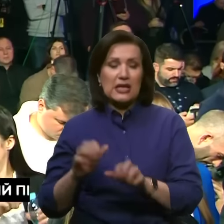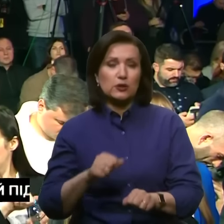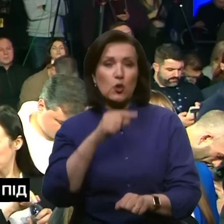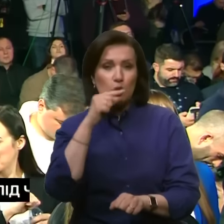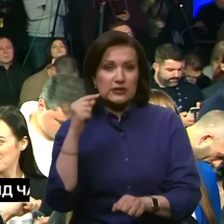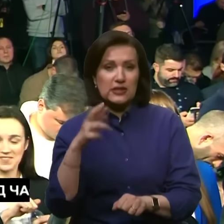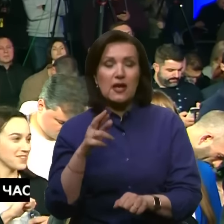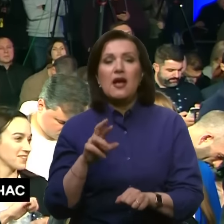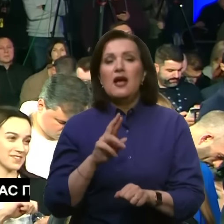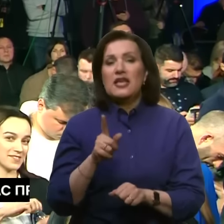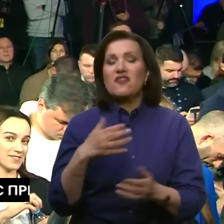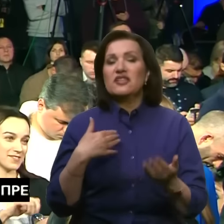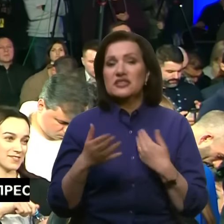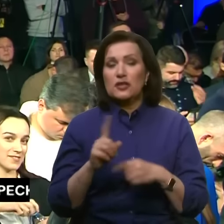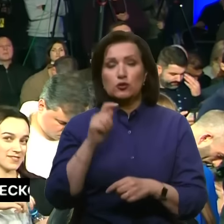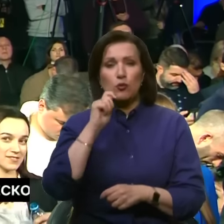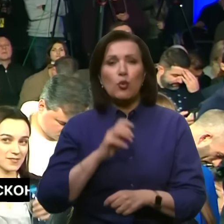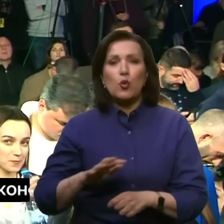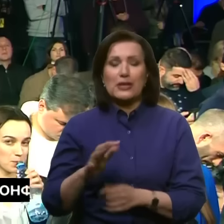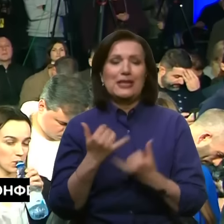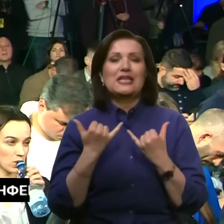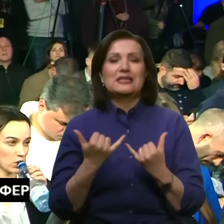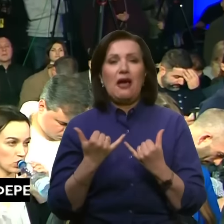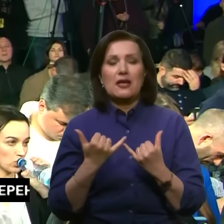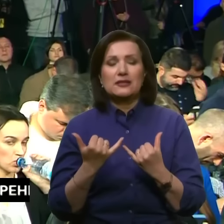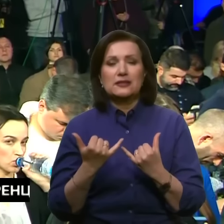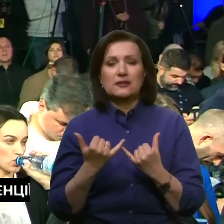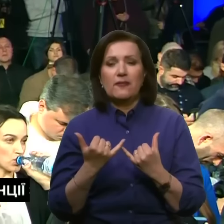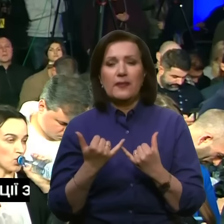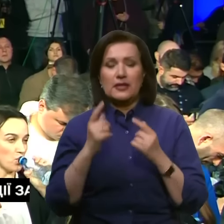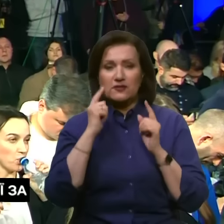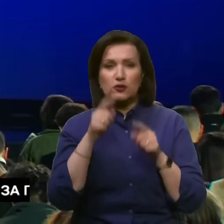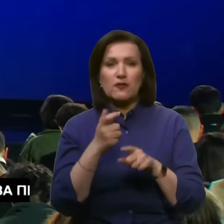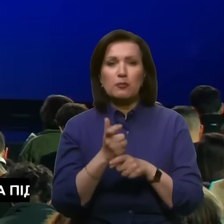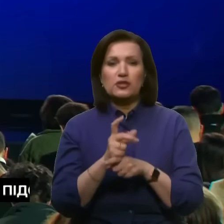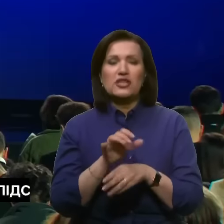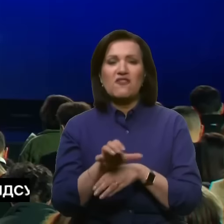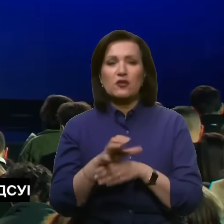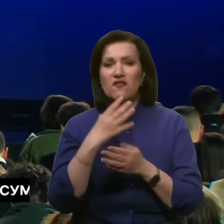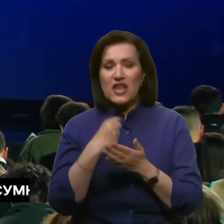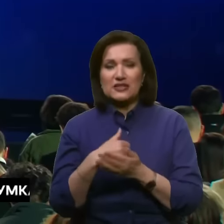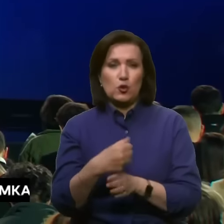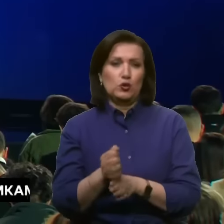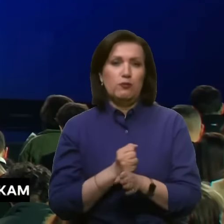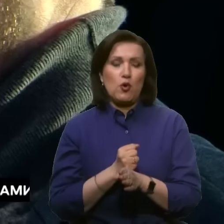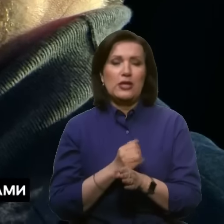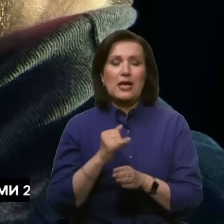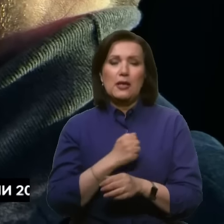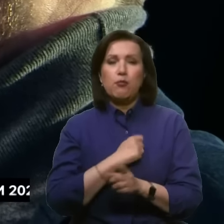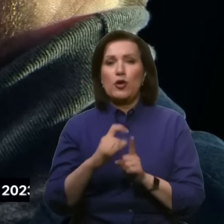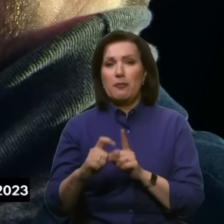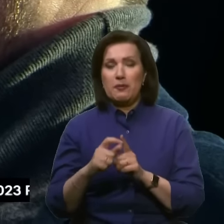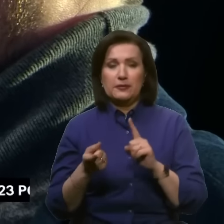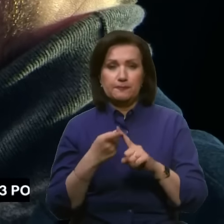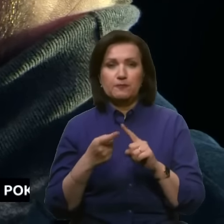Росія, як ви ставитеся до того, щоб Україна зараз сфокусувалася більше на виробництві власного озброєння і боєприпасів,